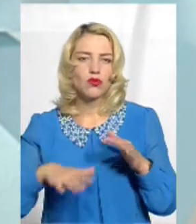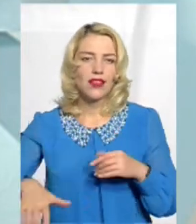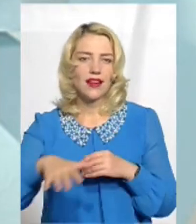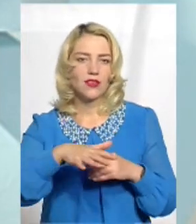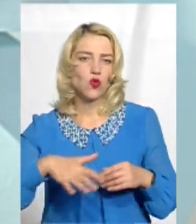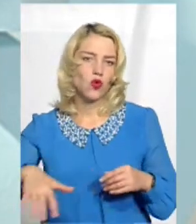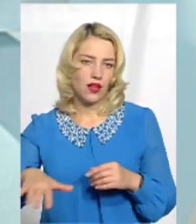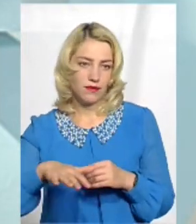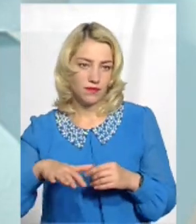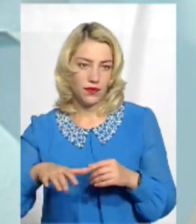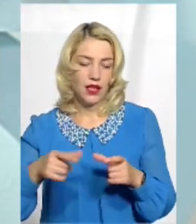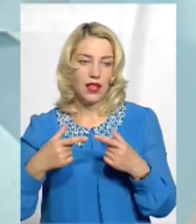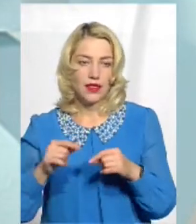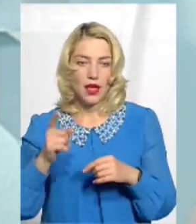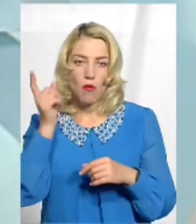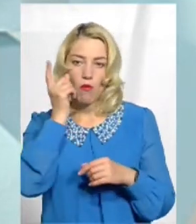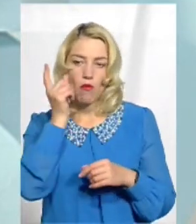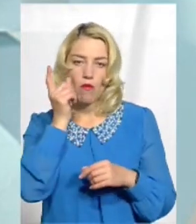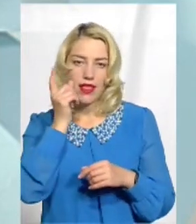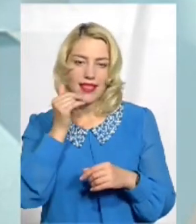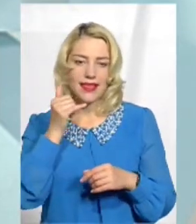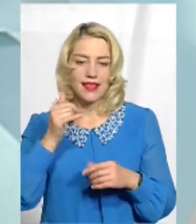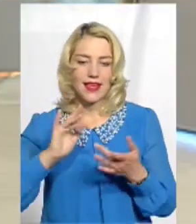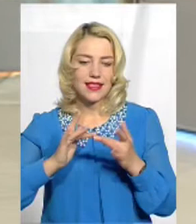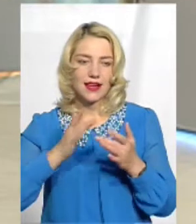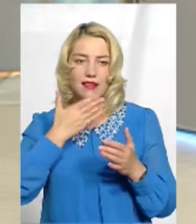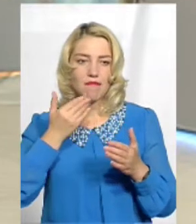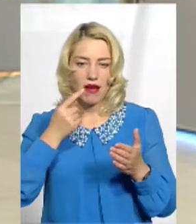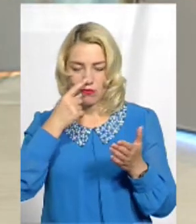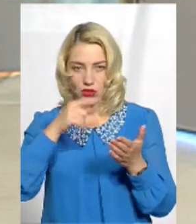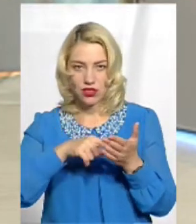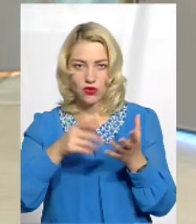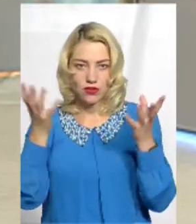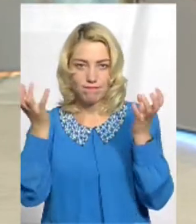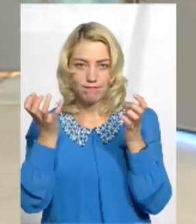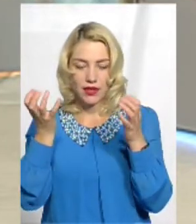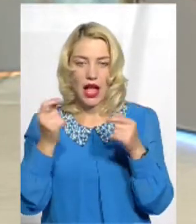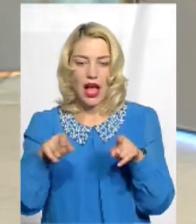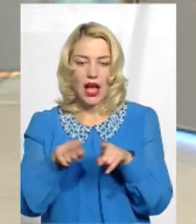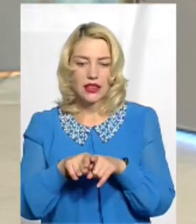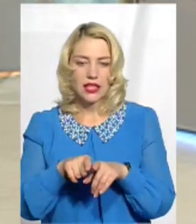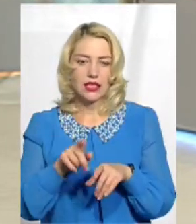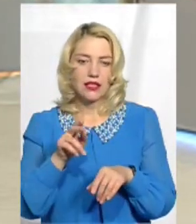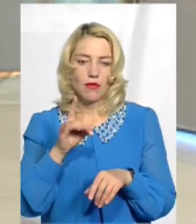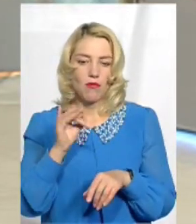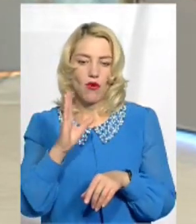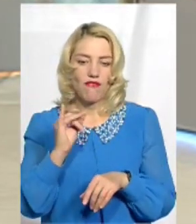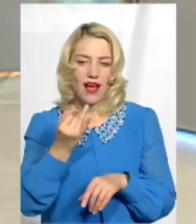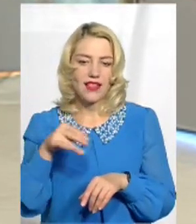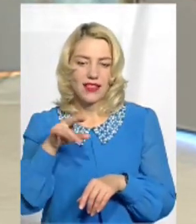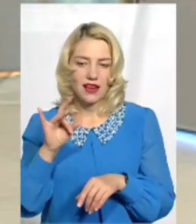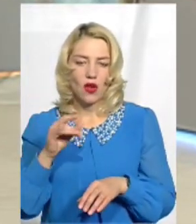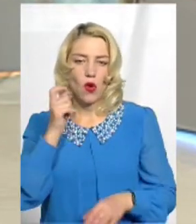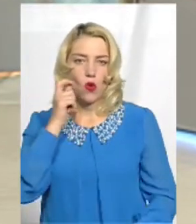території, де мобільний інтернет не має змоги достати, а такий провайдер, як основний, це